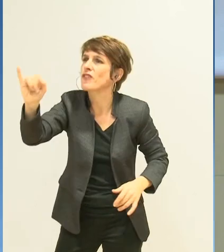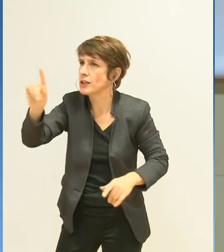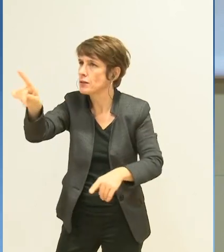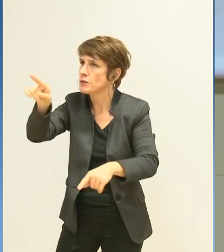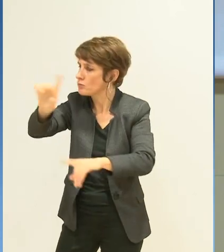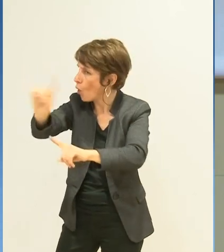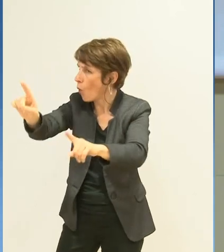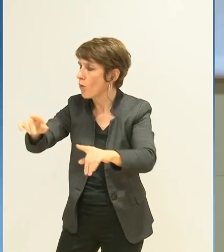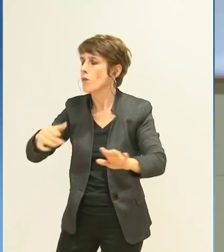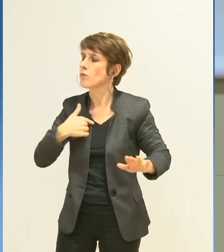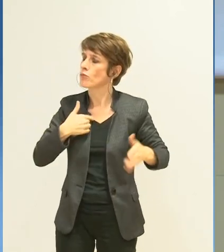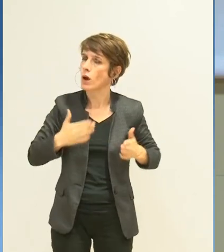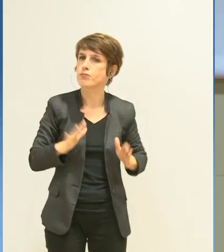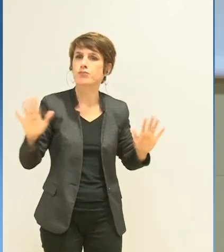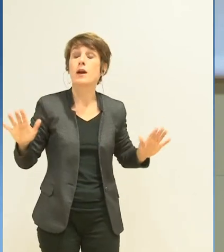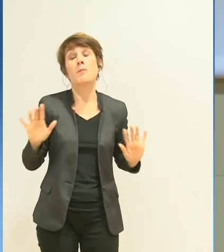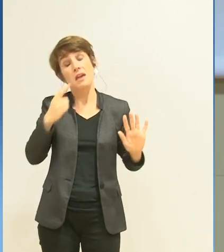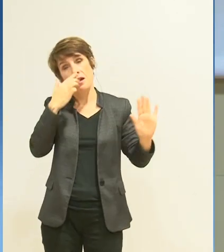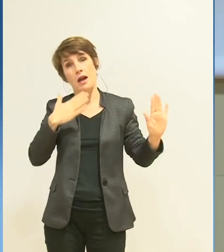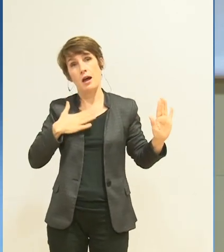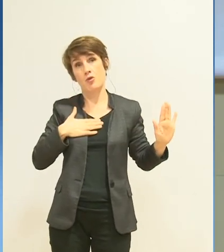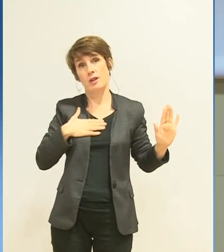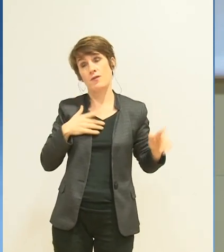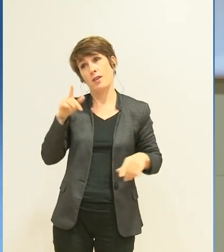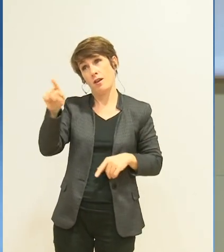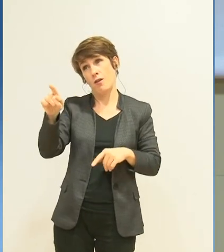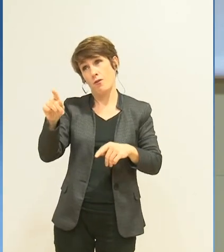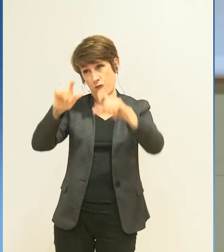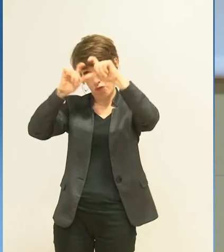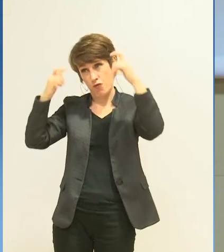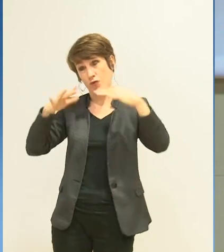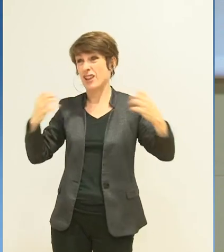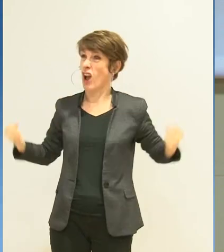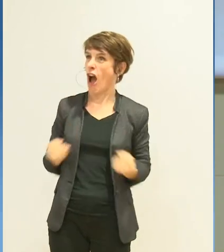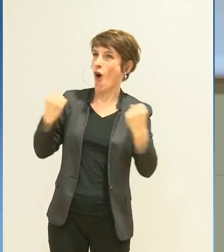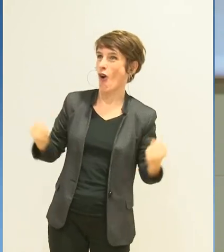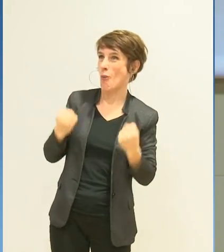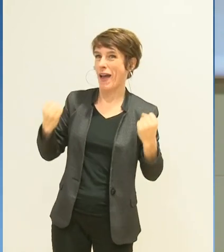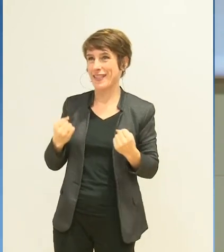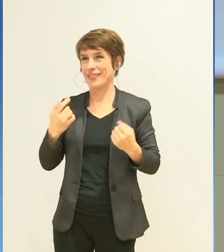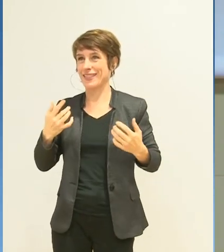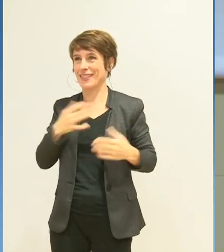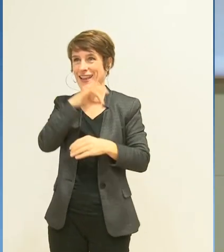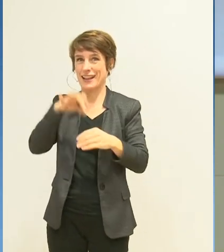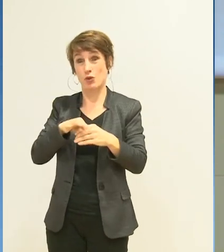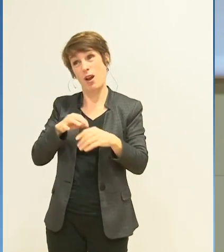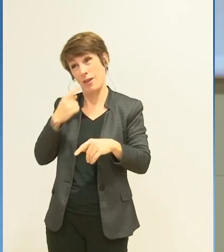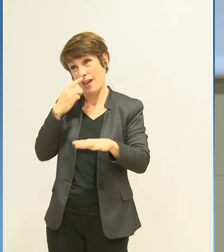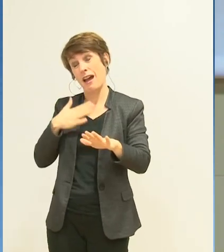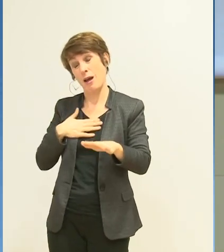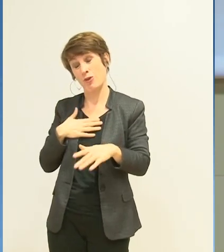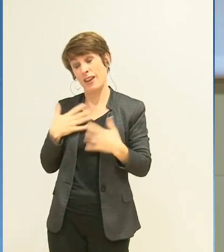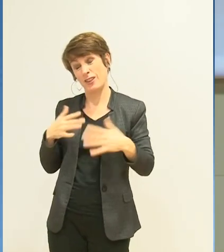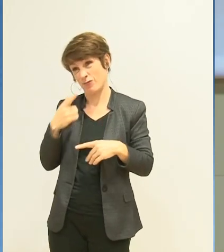malheureusement pour vous que bien qu'étant encore ans déjà en campagne vous deviez encore attendre deux longues années bien que